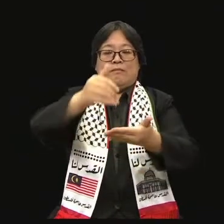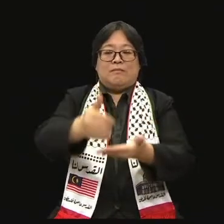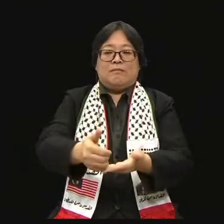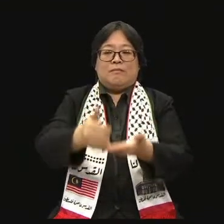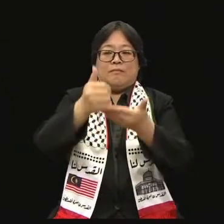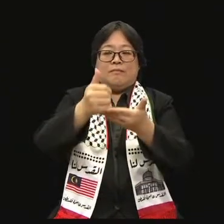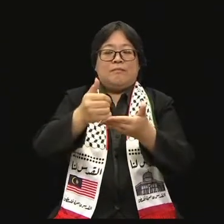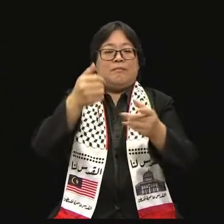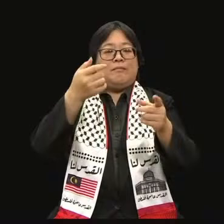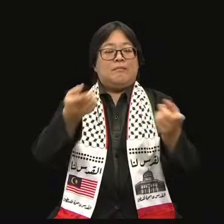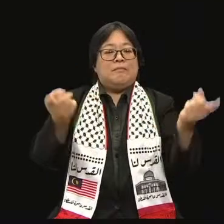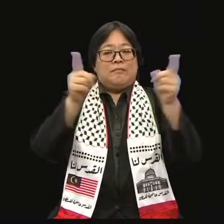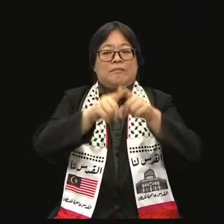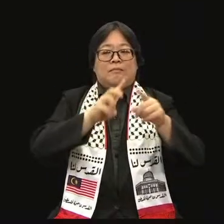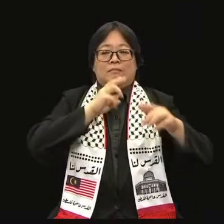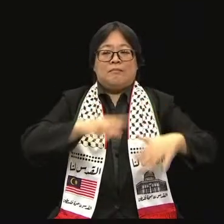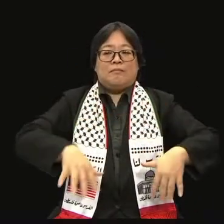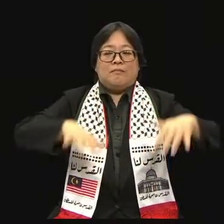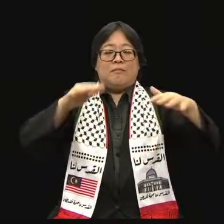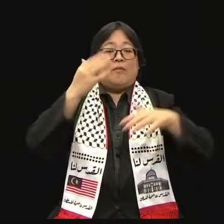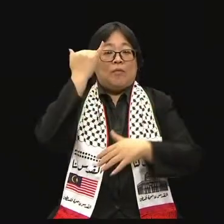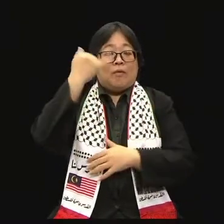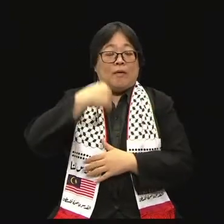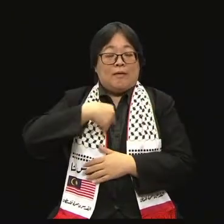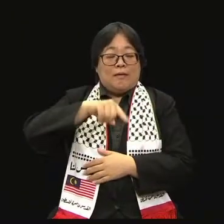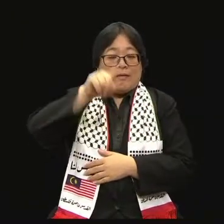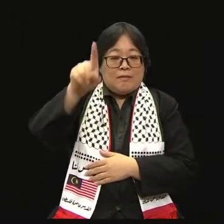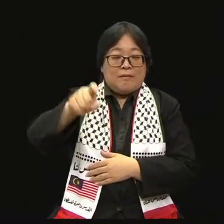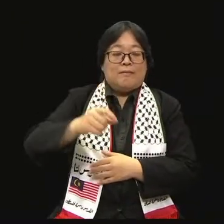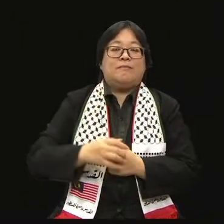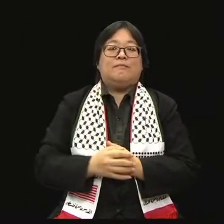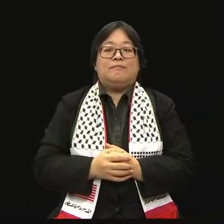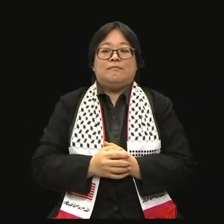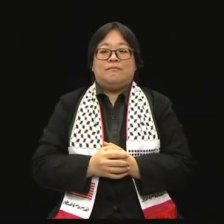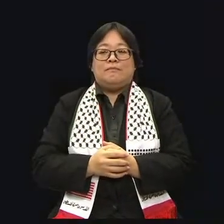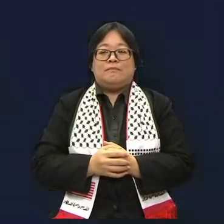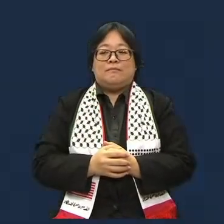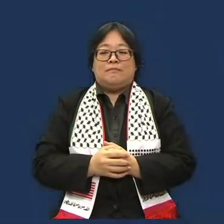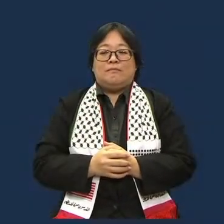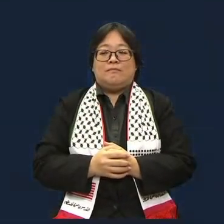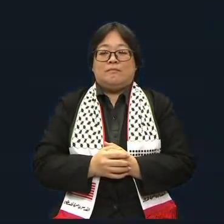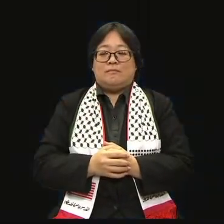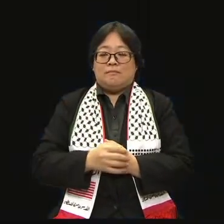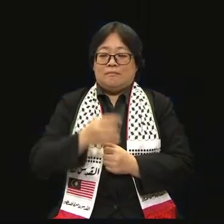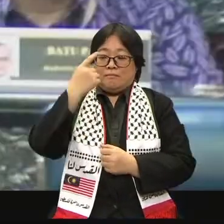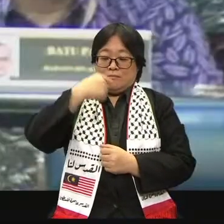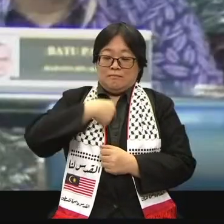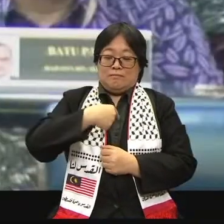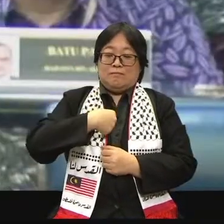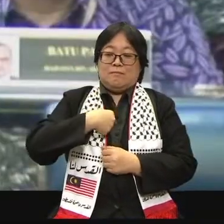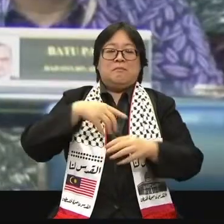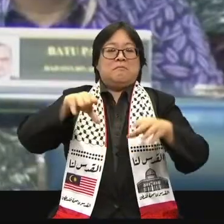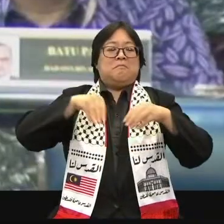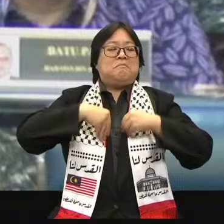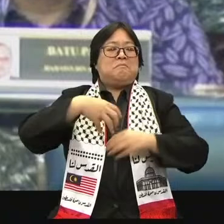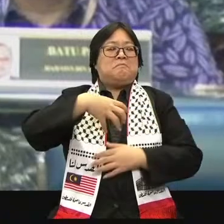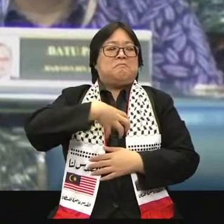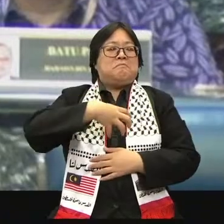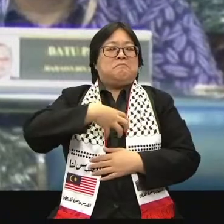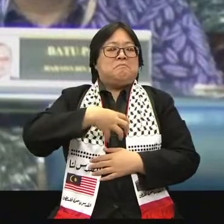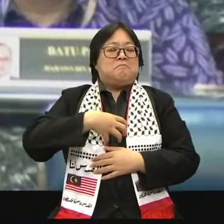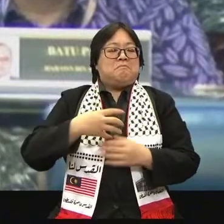untuk mangsa banjil sebab apa saya tanyaemikian sebab untuk saya terima aduan